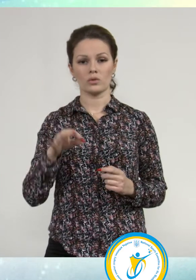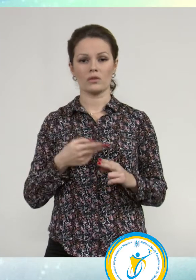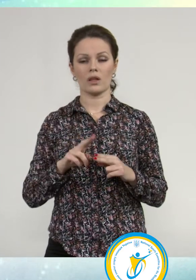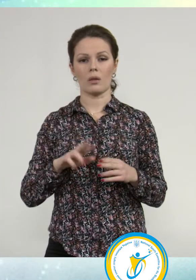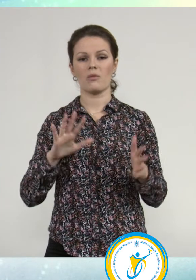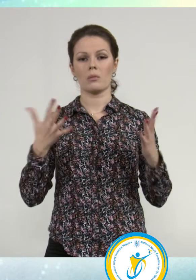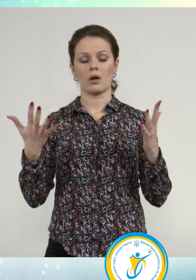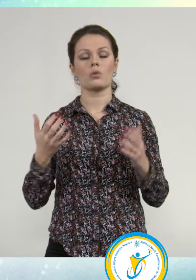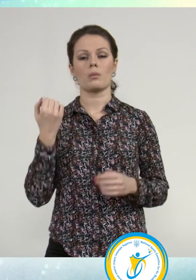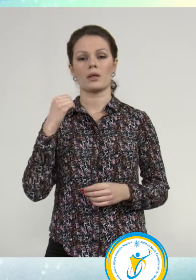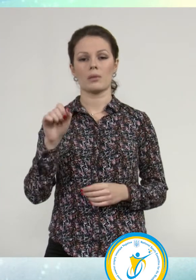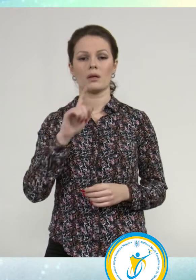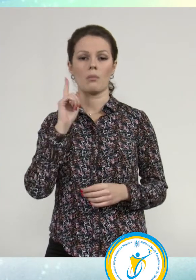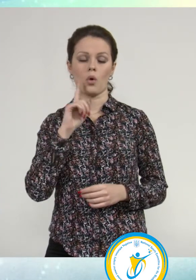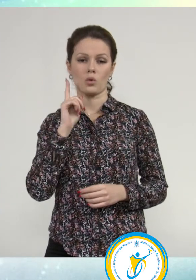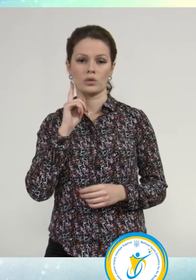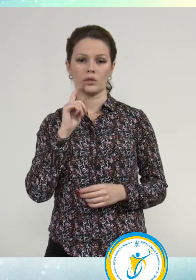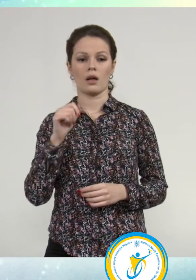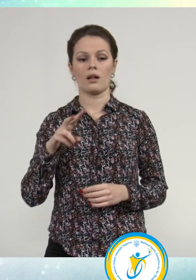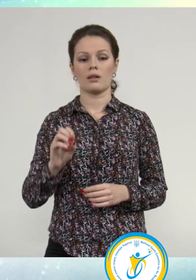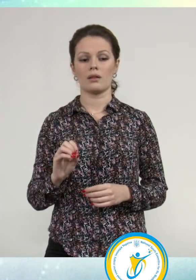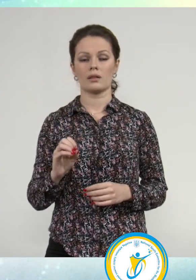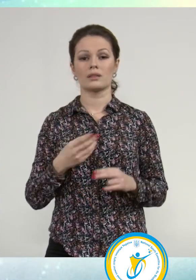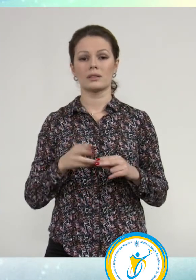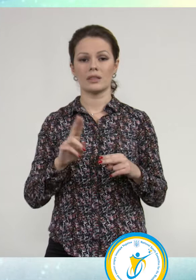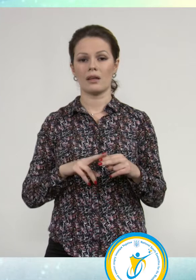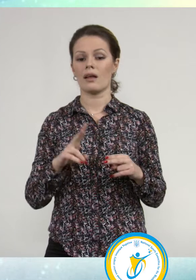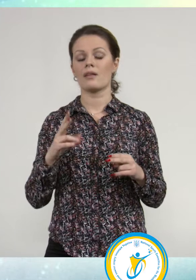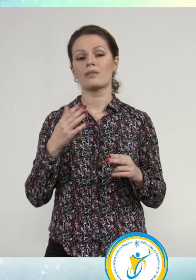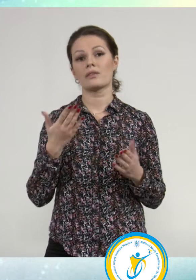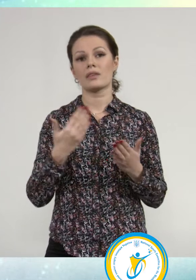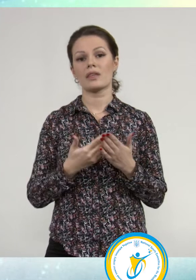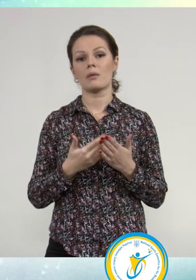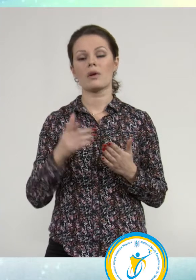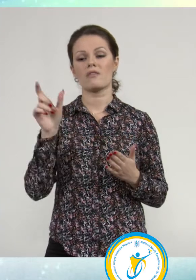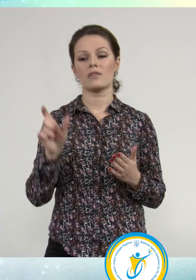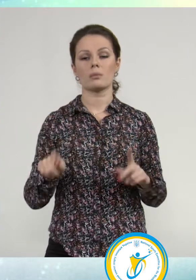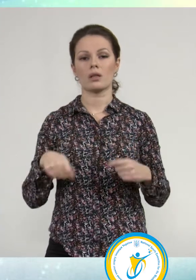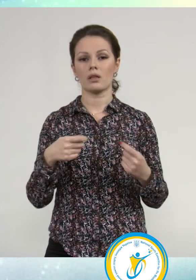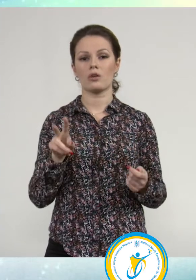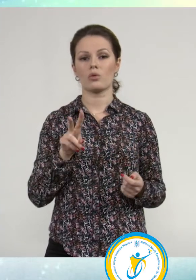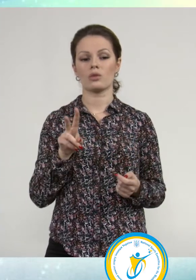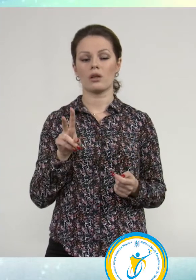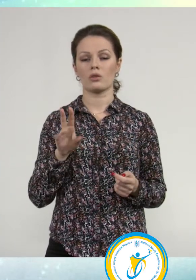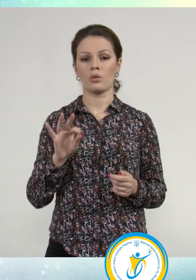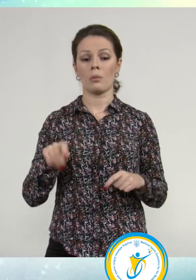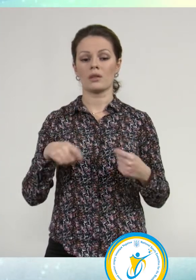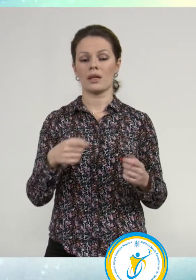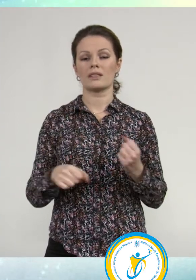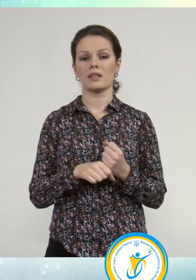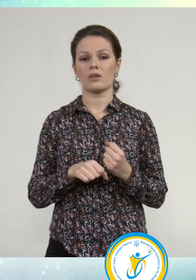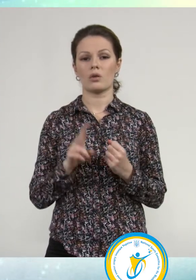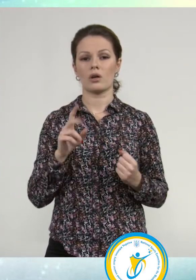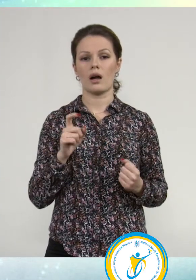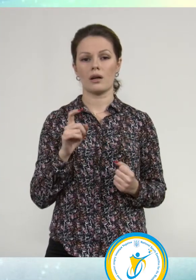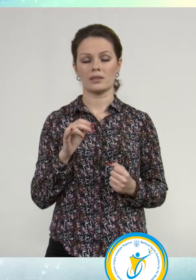Ну, але це ніби він передає, Лук'яненко передає естафету Казіку і віриться в те, що